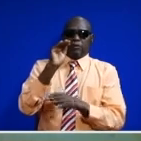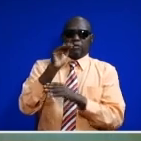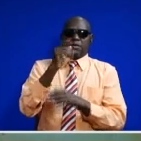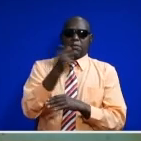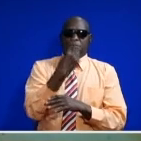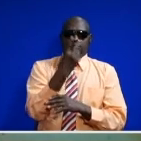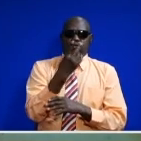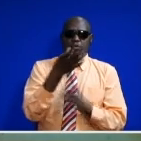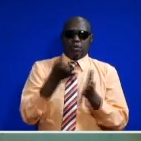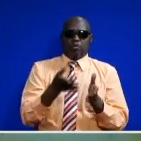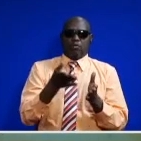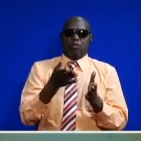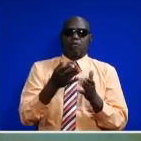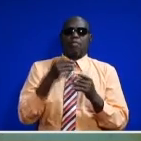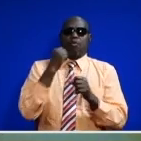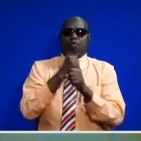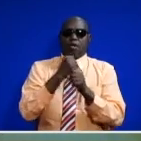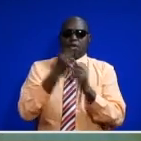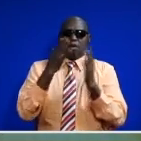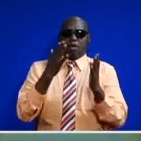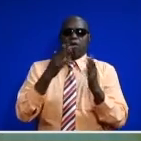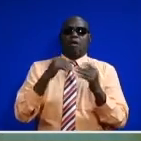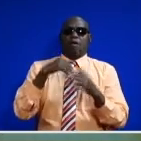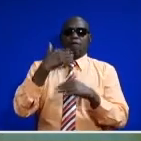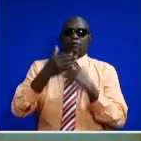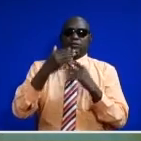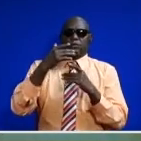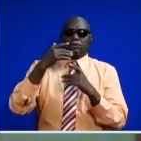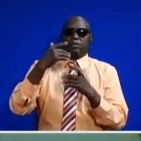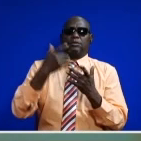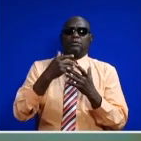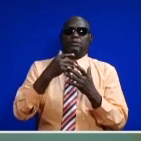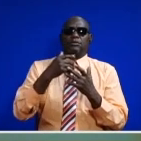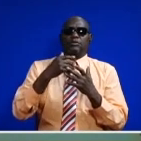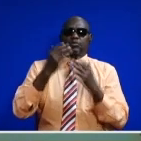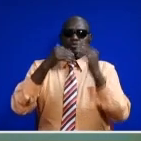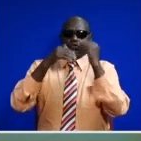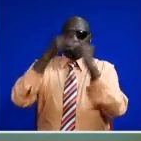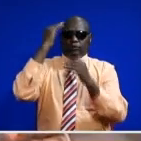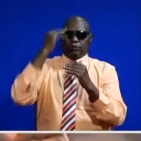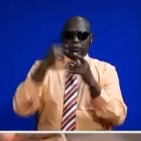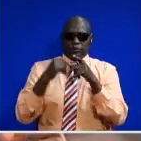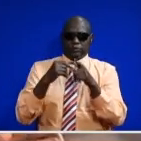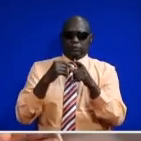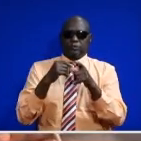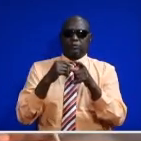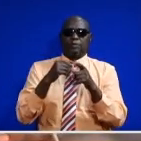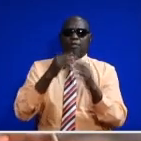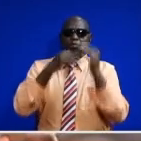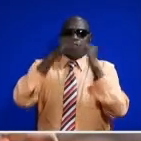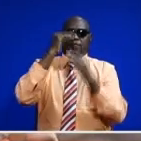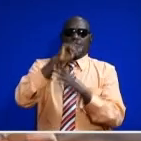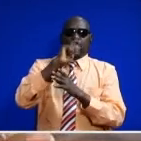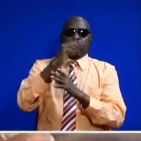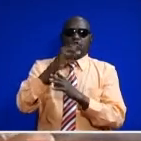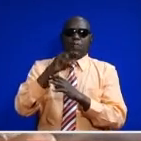Akihutubia wafanyakazi wa chuo kikuu hicho wakati wa mkutano wake wa kwanza, naibu chancellor wa chuo hicho Professor Thomas